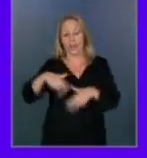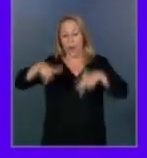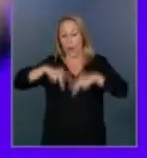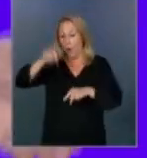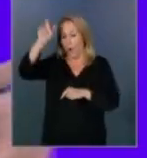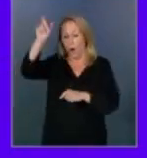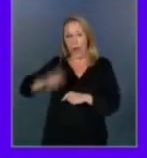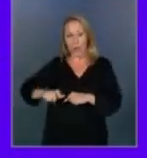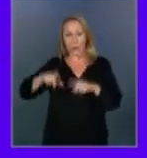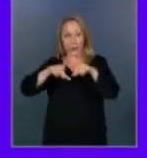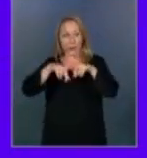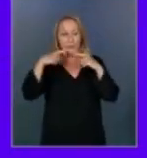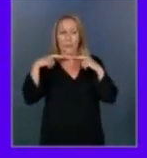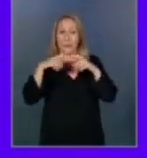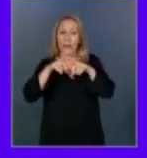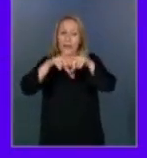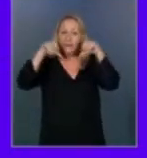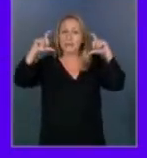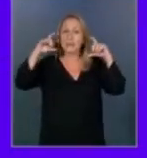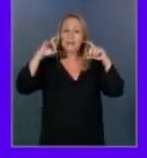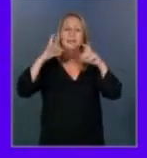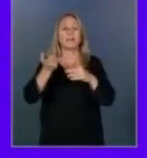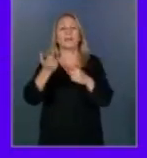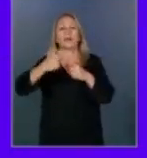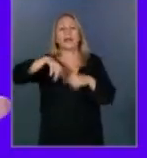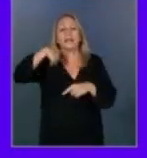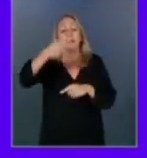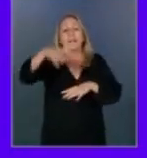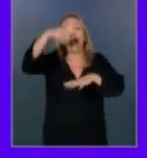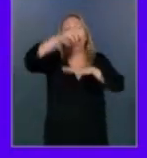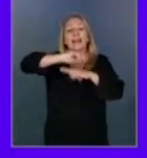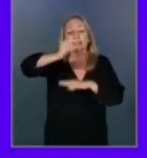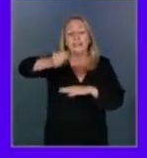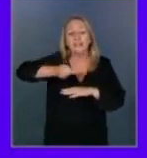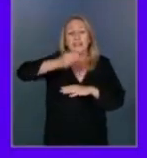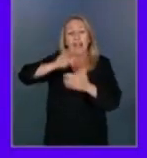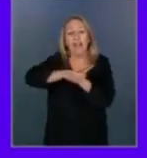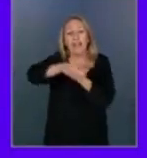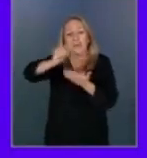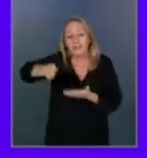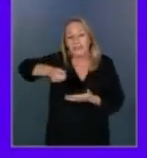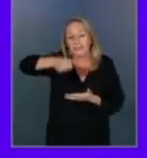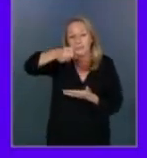να παίρνουν χωρίς προφυλάξη τη Θεία Κοινωνία, αυτό τι είναι, τι μήνυμα είναι?